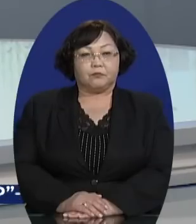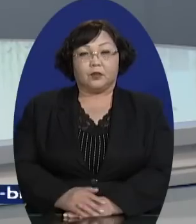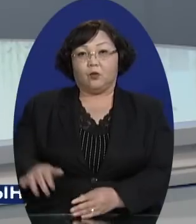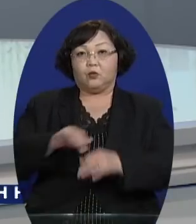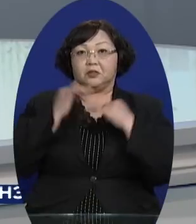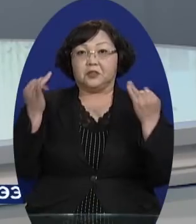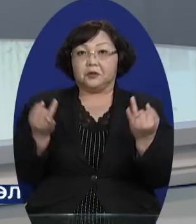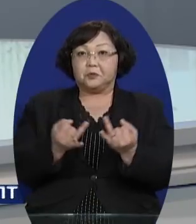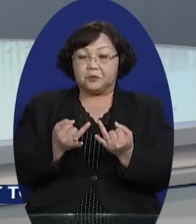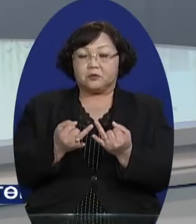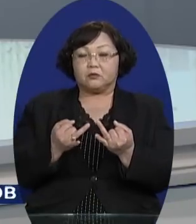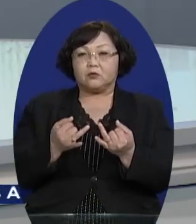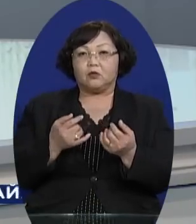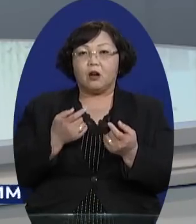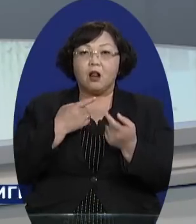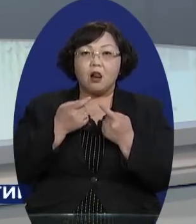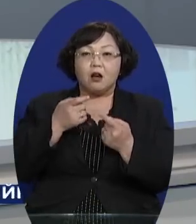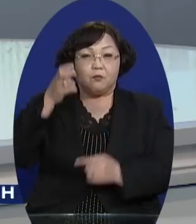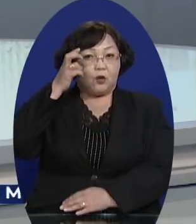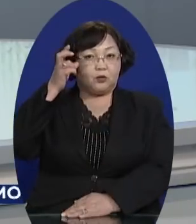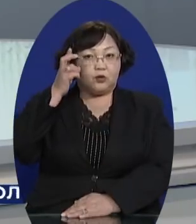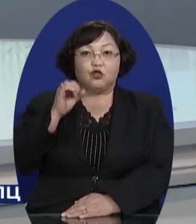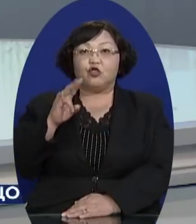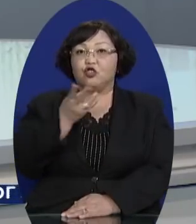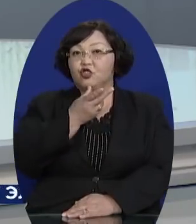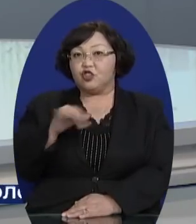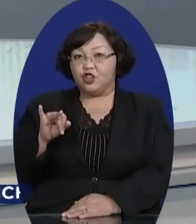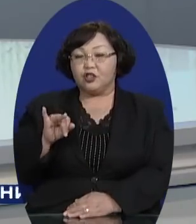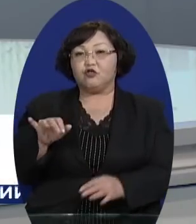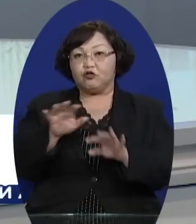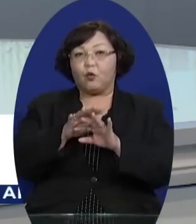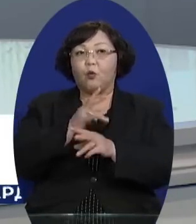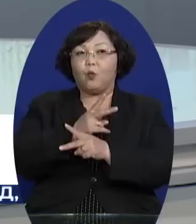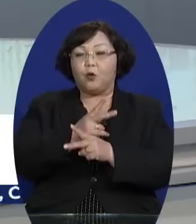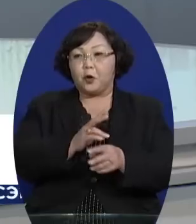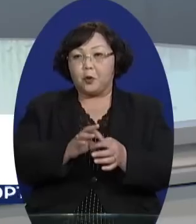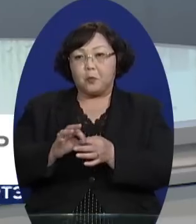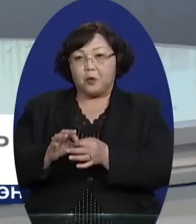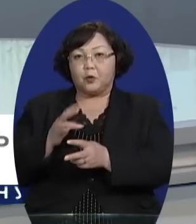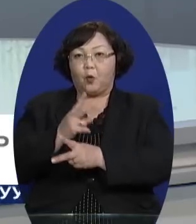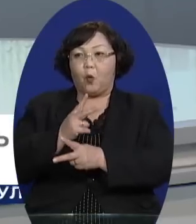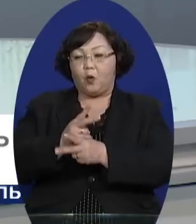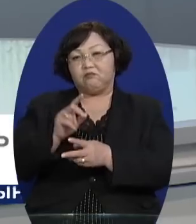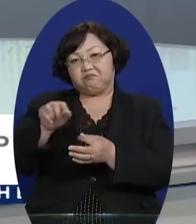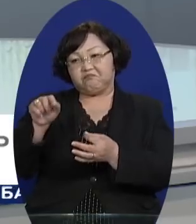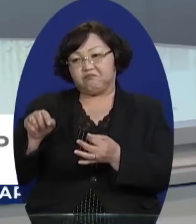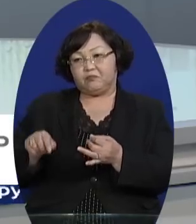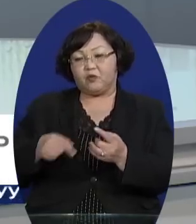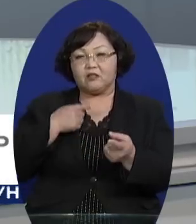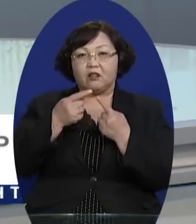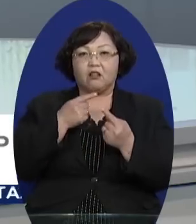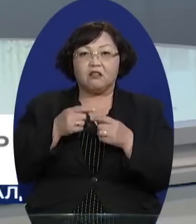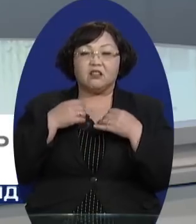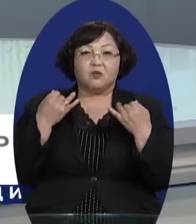Улсын хурлын чуулганы өнөөдрийн нэгдсэн хурлаанаар боловсруулын ерөнхий хууль болон дагалдах зарим хуулийн шинжилсэн найруулгын төсний хэлэлцүүлгийг үргэлжлүүллээ. Улсын хурлын гишүүдийн